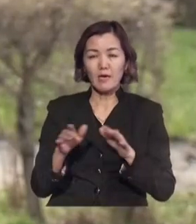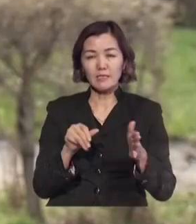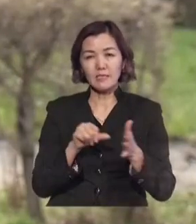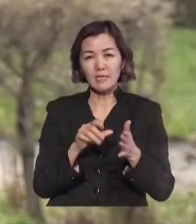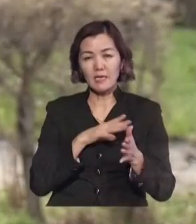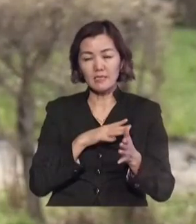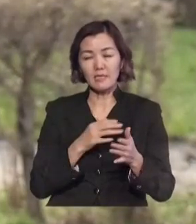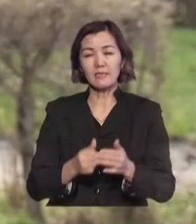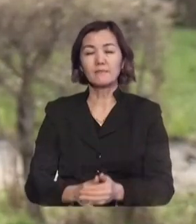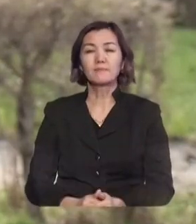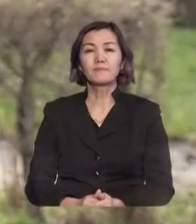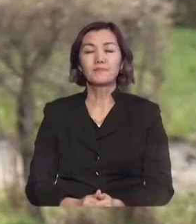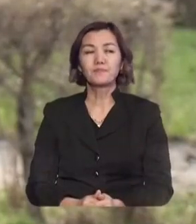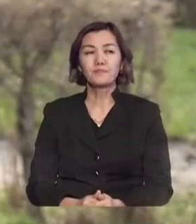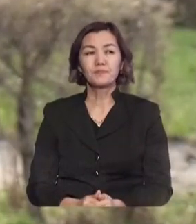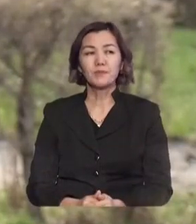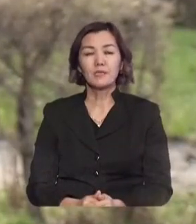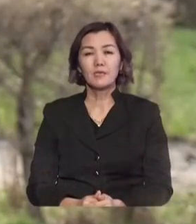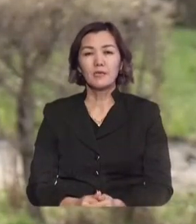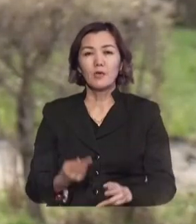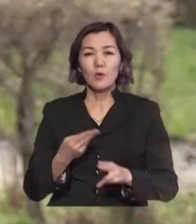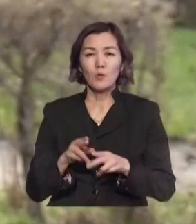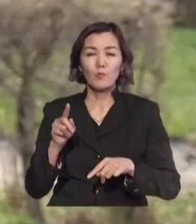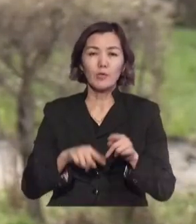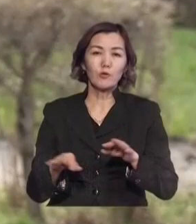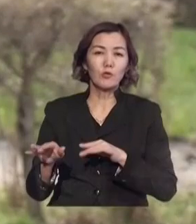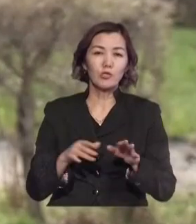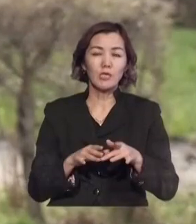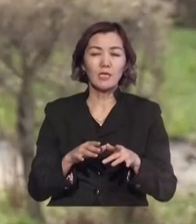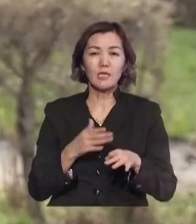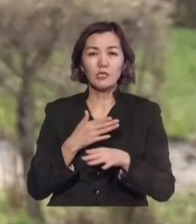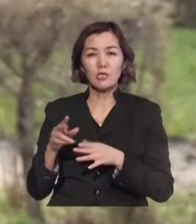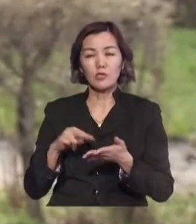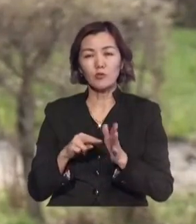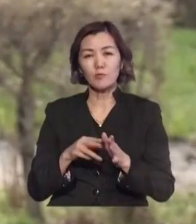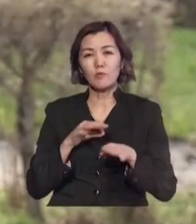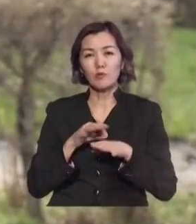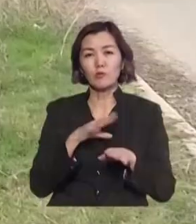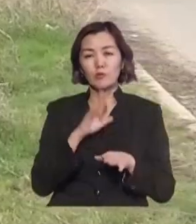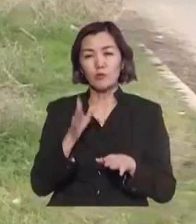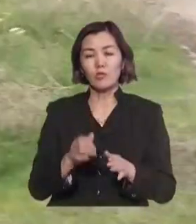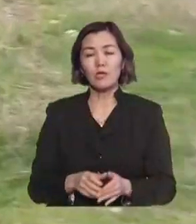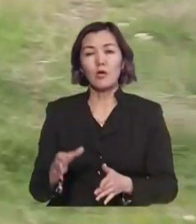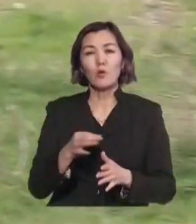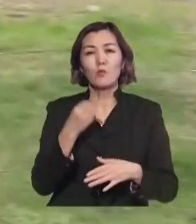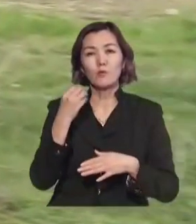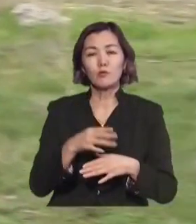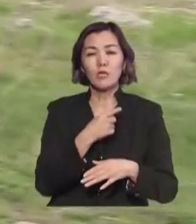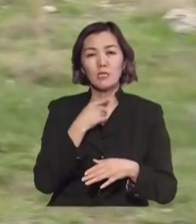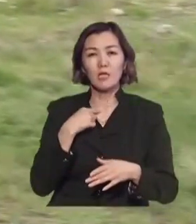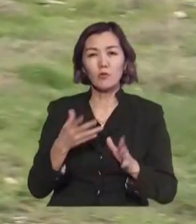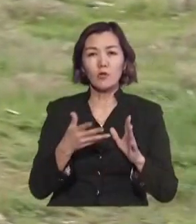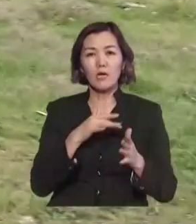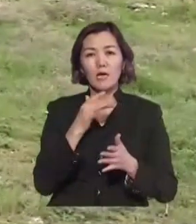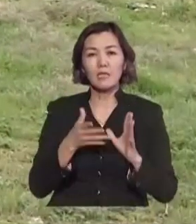бау бақшасын тазалап беру деген сияқты ондай патриоттық шараларда жеке жоспар бойынша жоспарланып отыр. Облыс орталығы Талдықорған